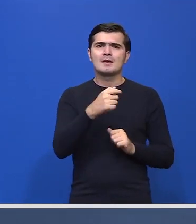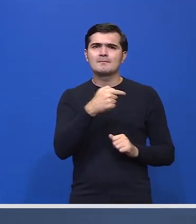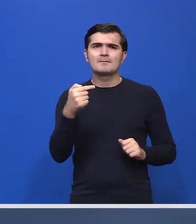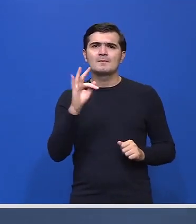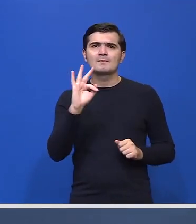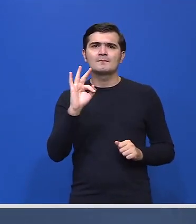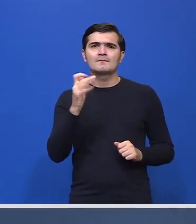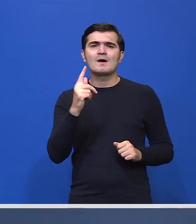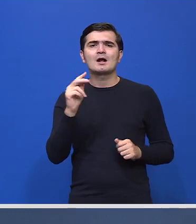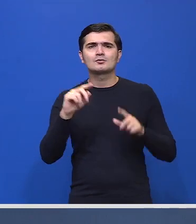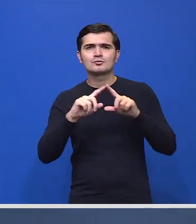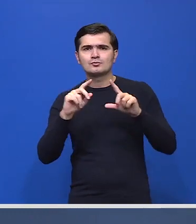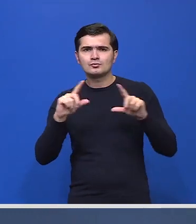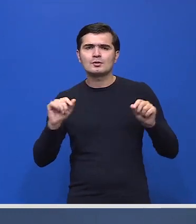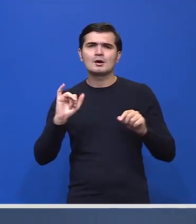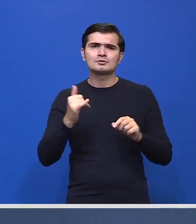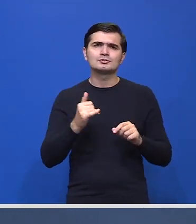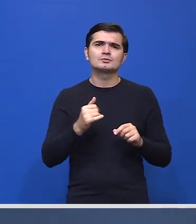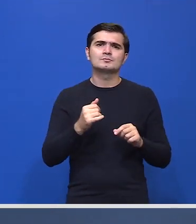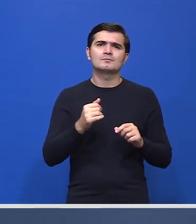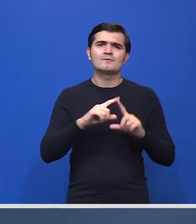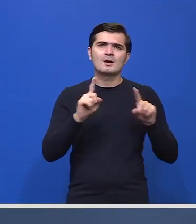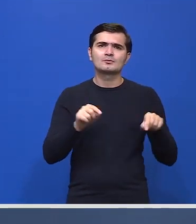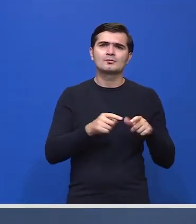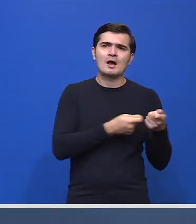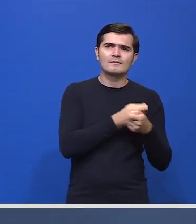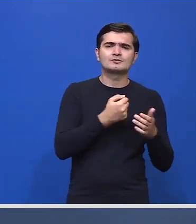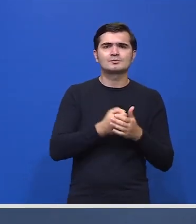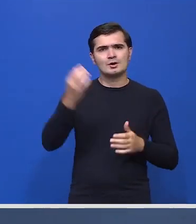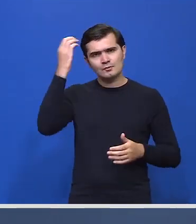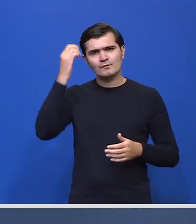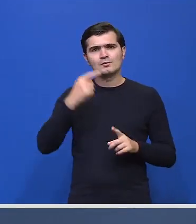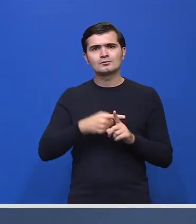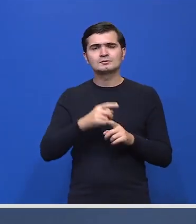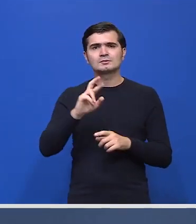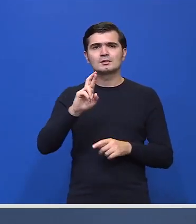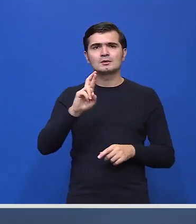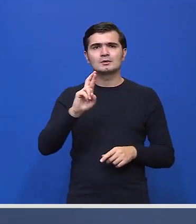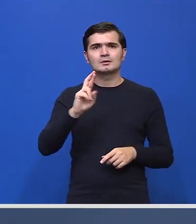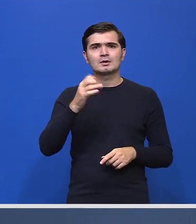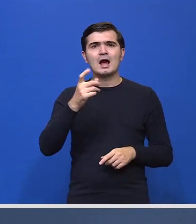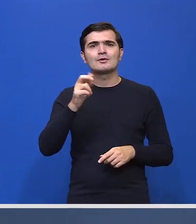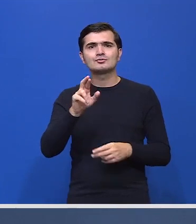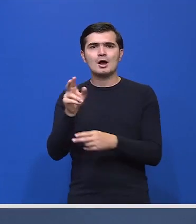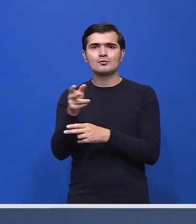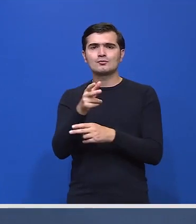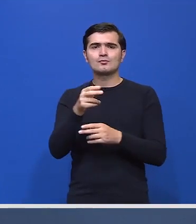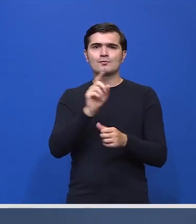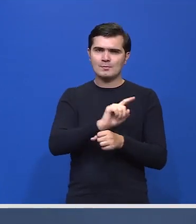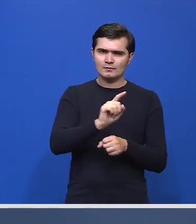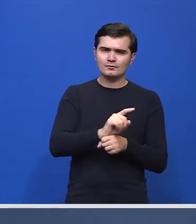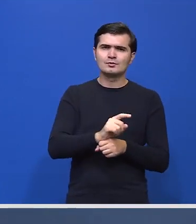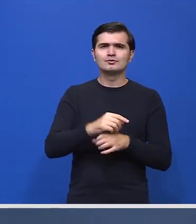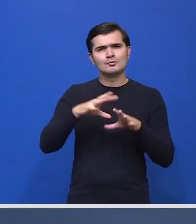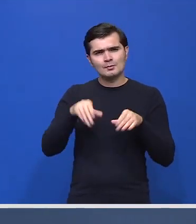e-factura business to business, dar și factura business to government și pentru radarul mărfurilor. Împreună, de fapt, avem întâlnirile astea, am și stabilit